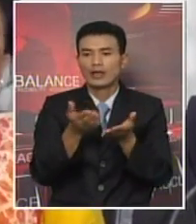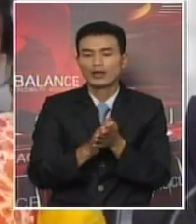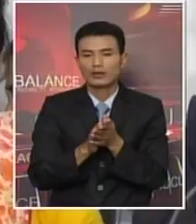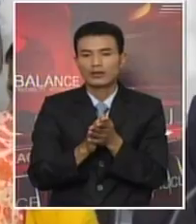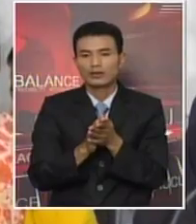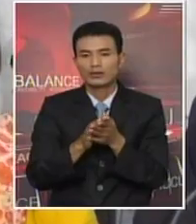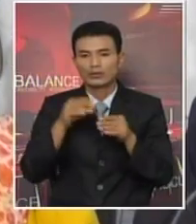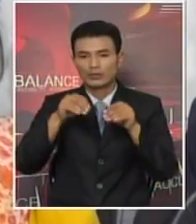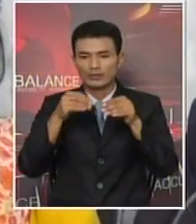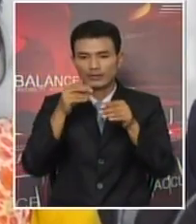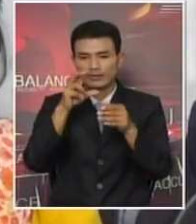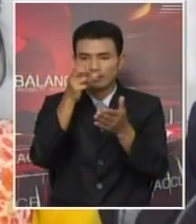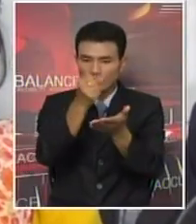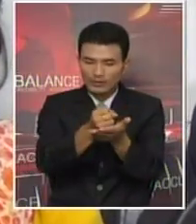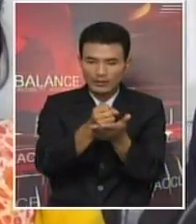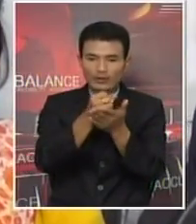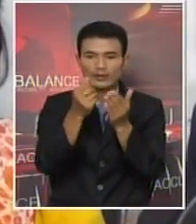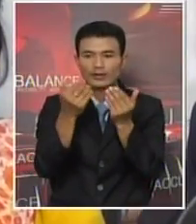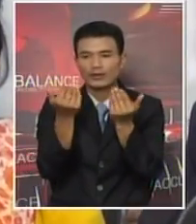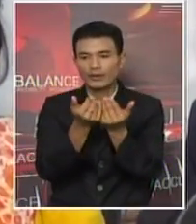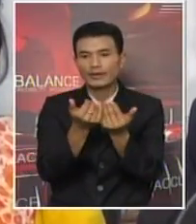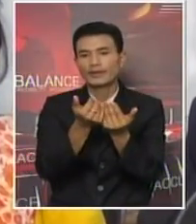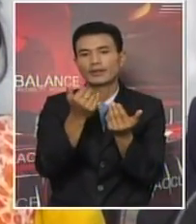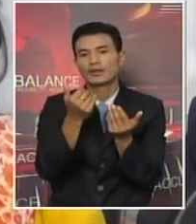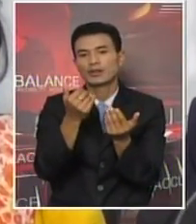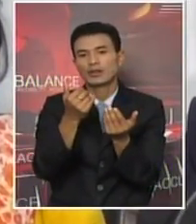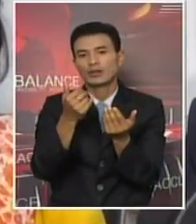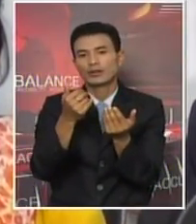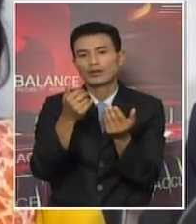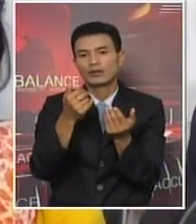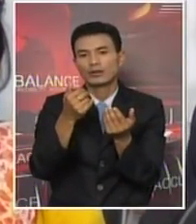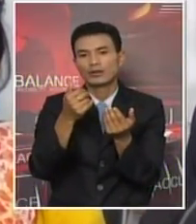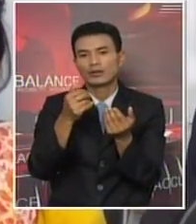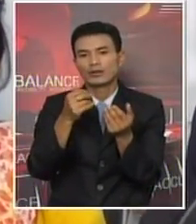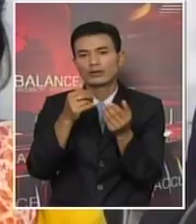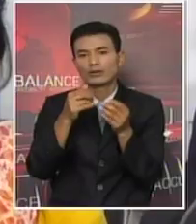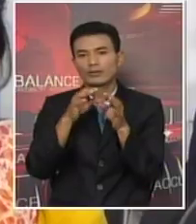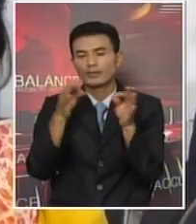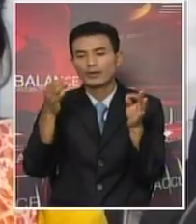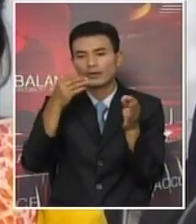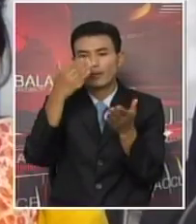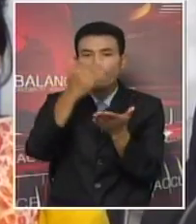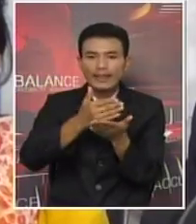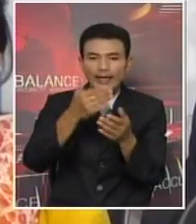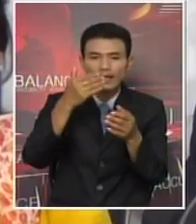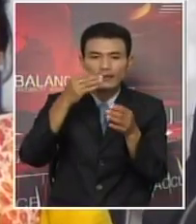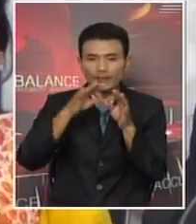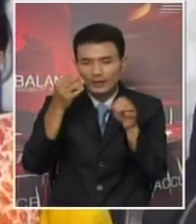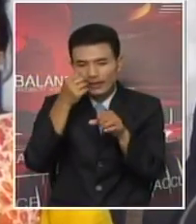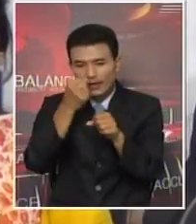कसैबाट उम्मेदवारी मनोनयन दर्ता कार्यमा अवरोध सृजना गर्ने, हड्काउने, बाधा व्यवधान खडा गर्ने क्रियाकलाप